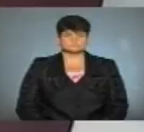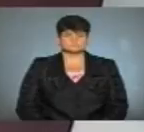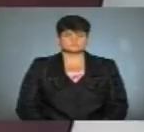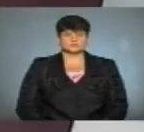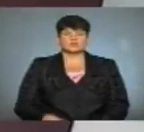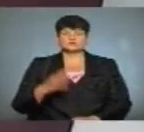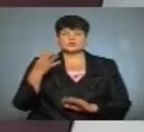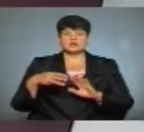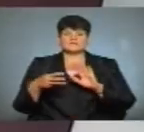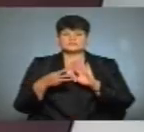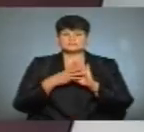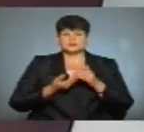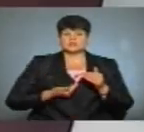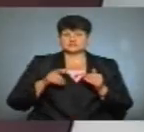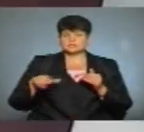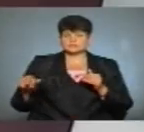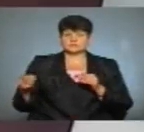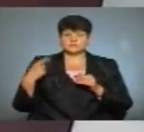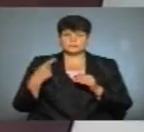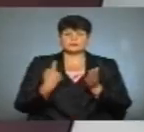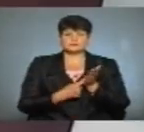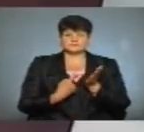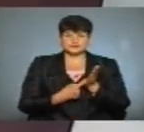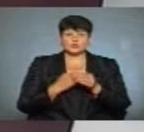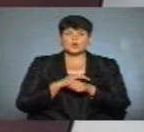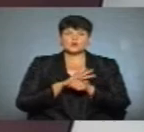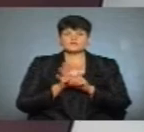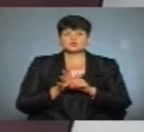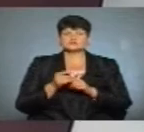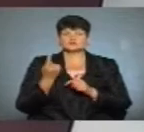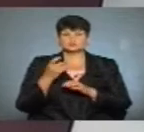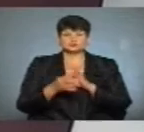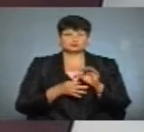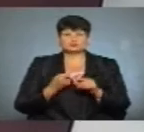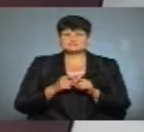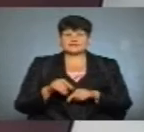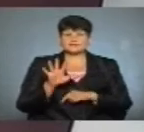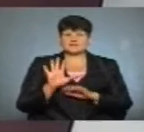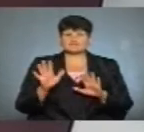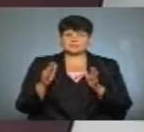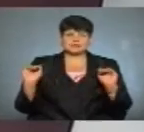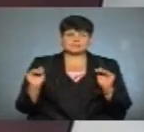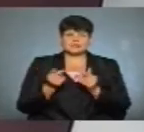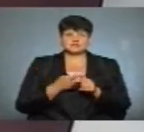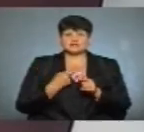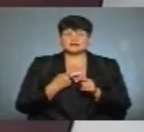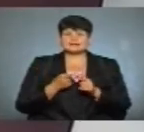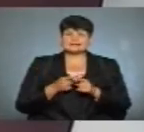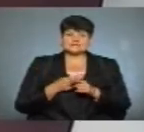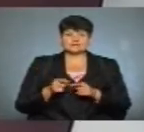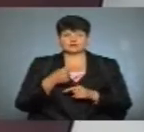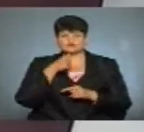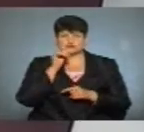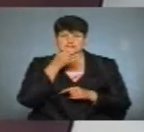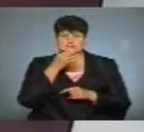У 48 жителів Тернопільщини підтвердили коронавірус за добу. Це на 5 випадків менше, ніж учора, розповів епідеміолог